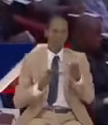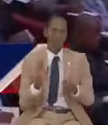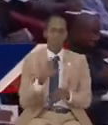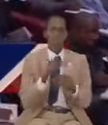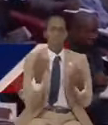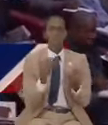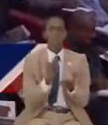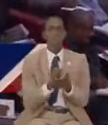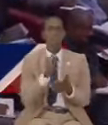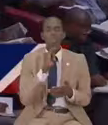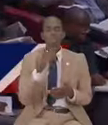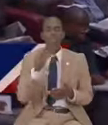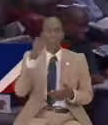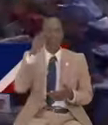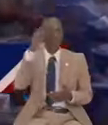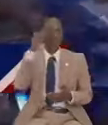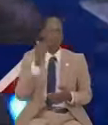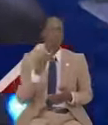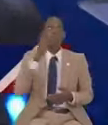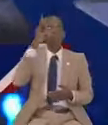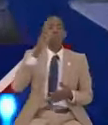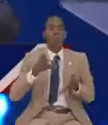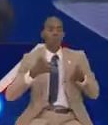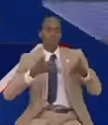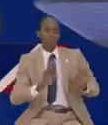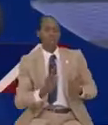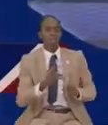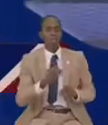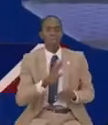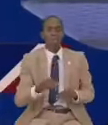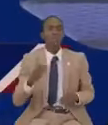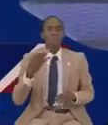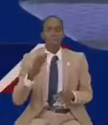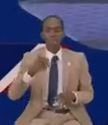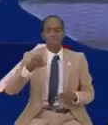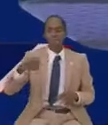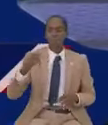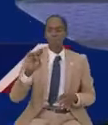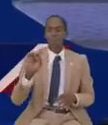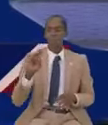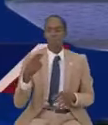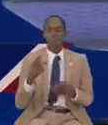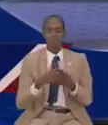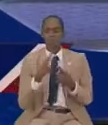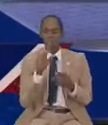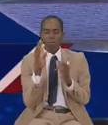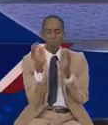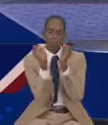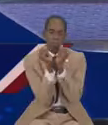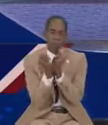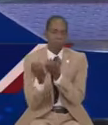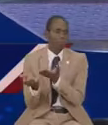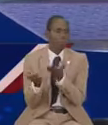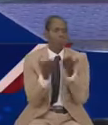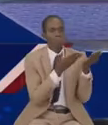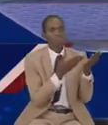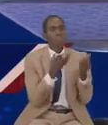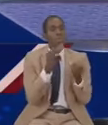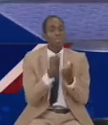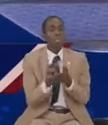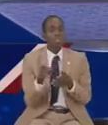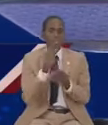lorsque Dieu veut les laisse être emporté à jérus à Babylone pour